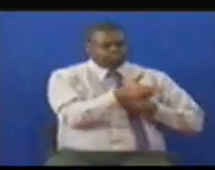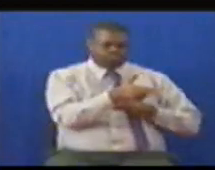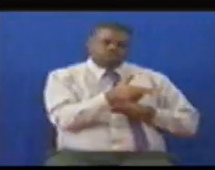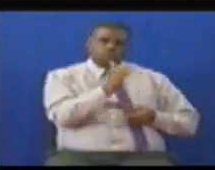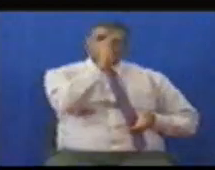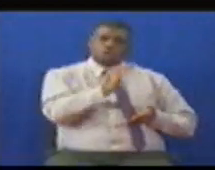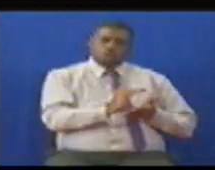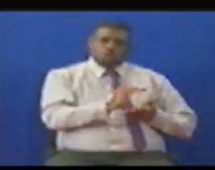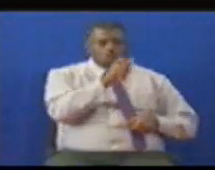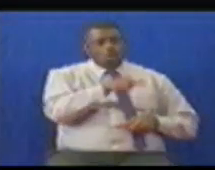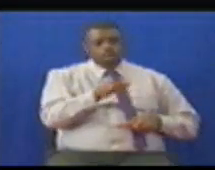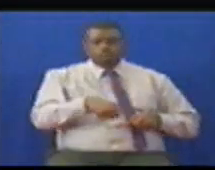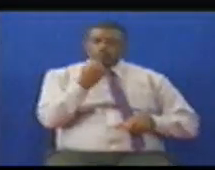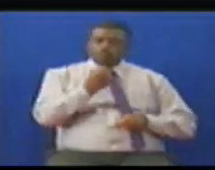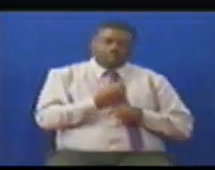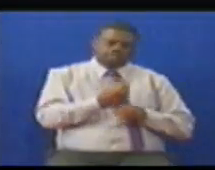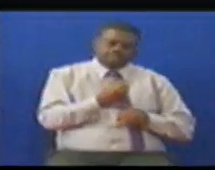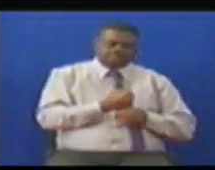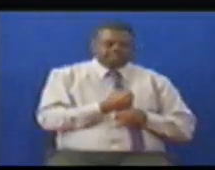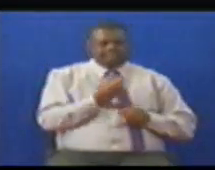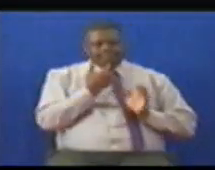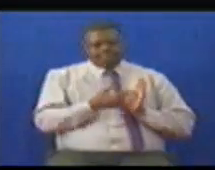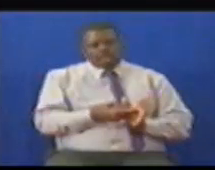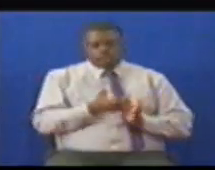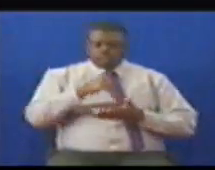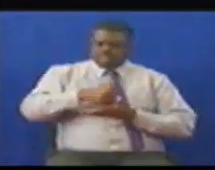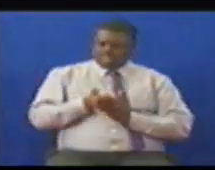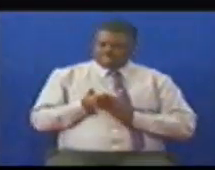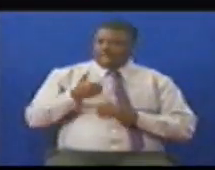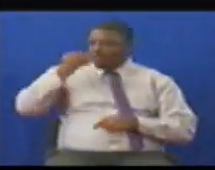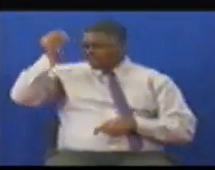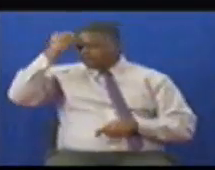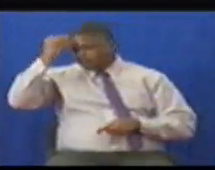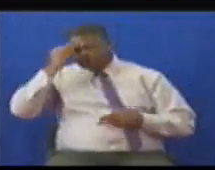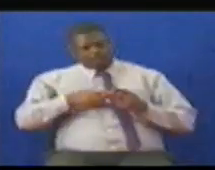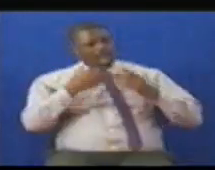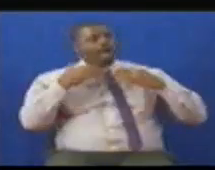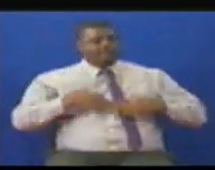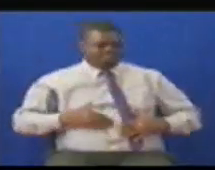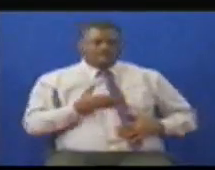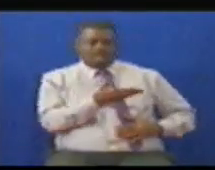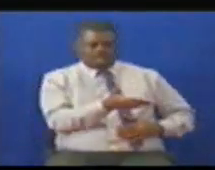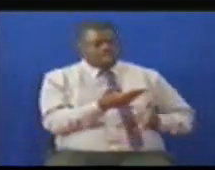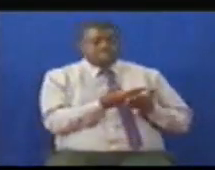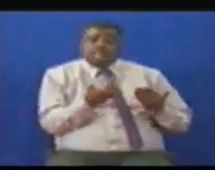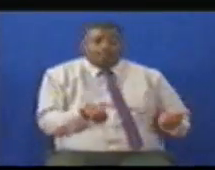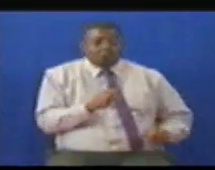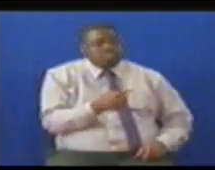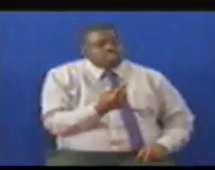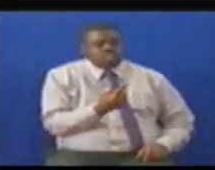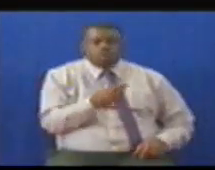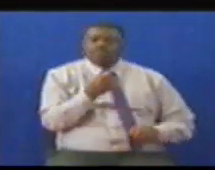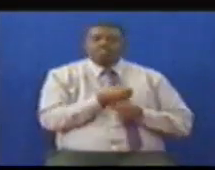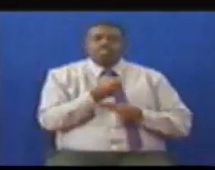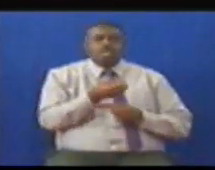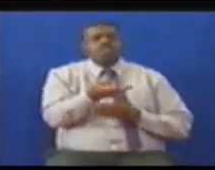haswa wa kada za afya na elimu ambayo kwa sehemu kubwa imechangiwa na utumishi wengi kuondolewa kazini baada ya kubainika kutumia vyeti